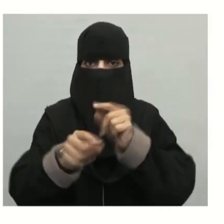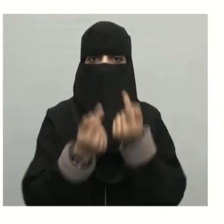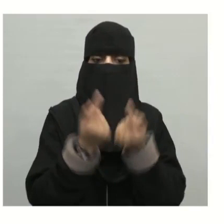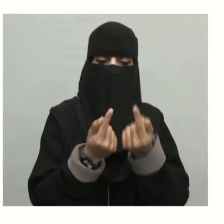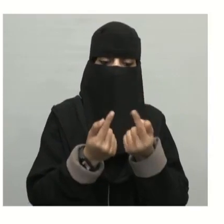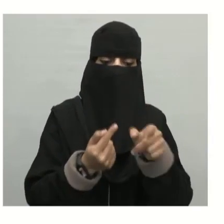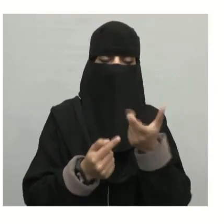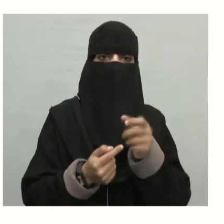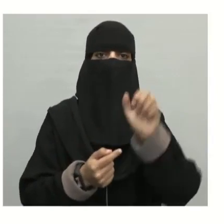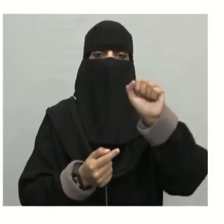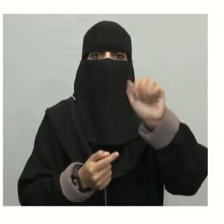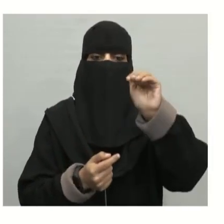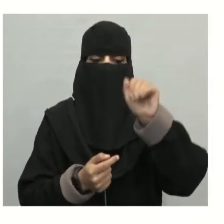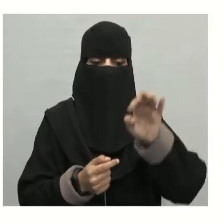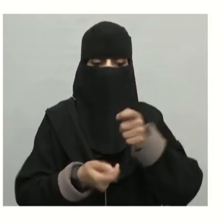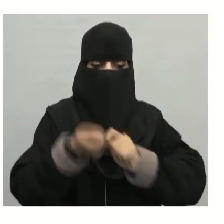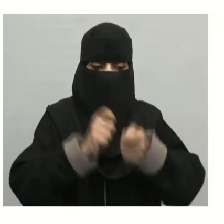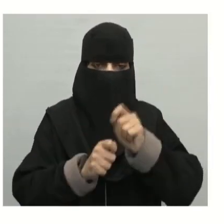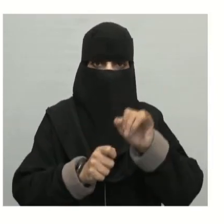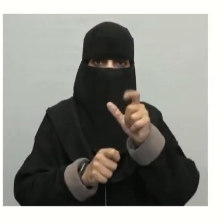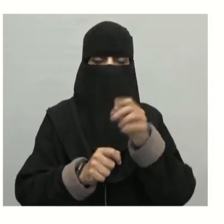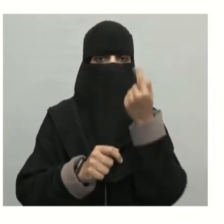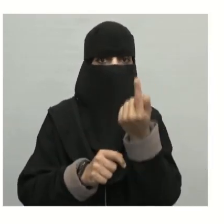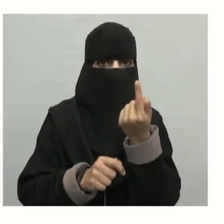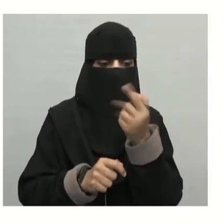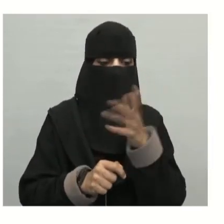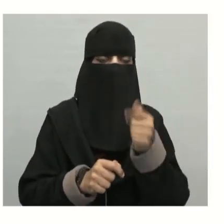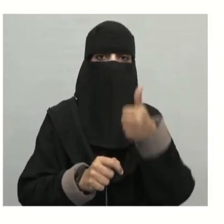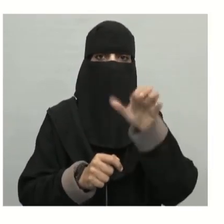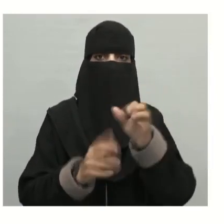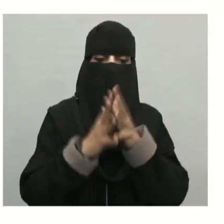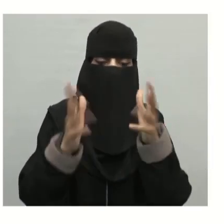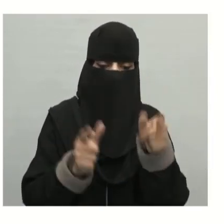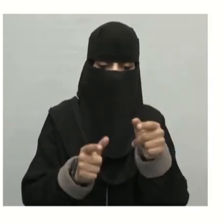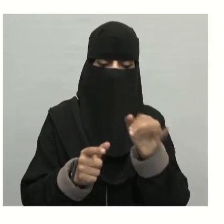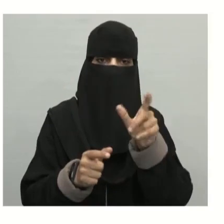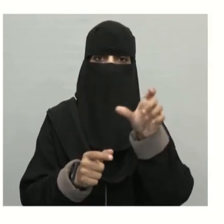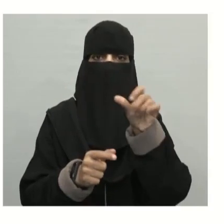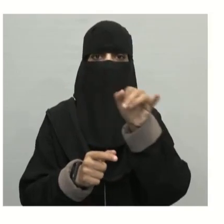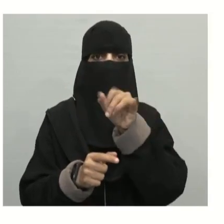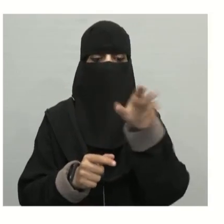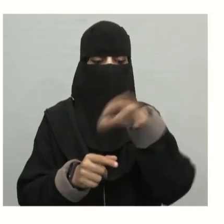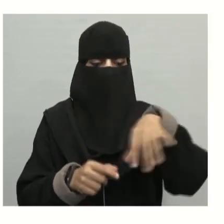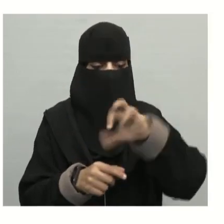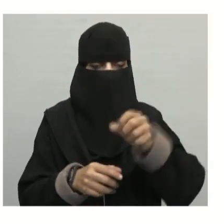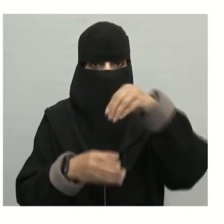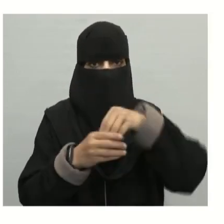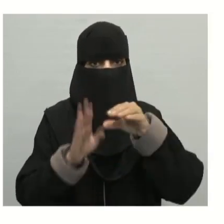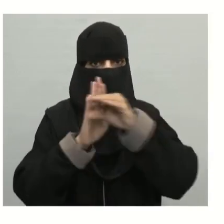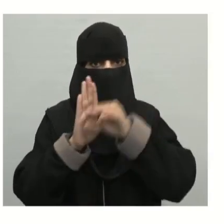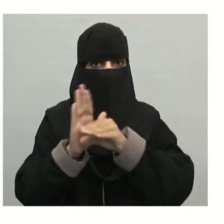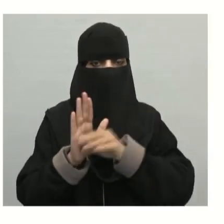الصخر هو مجموعه مكونه من معدن واحد او اكثر من معدن وكل معدن له